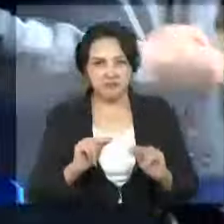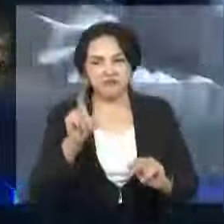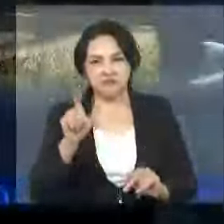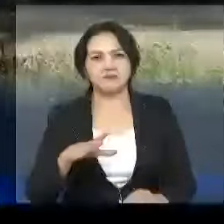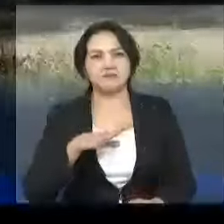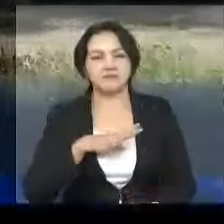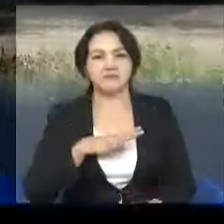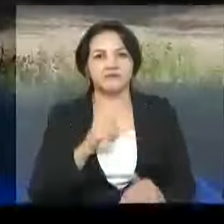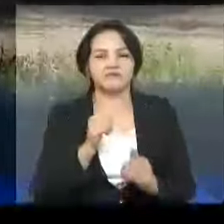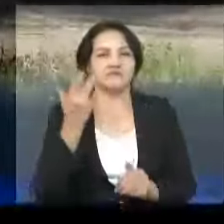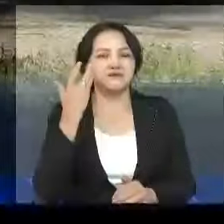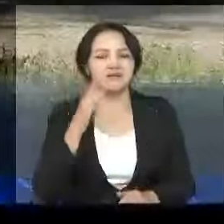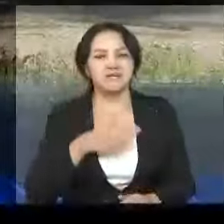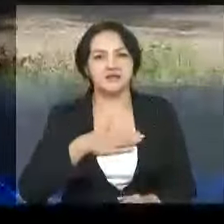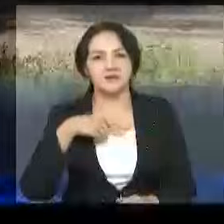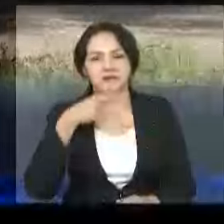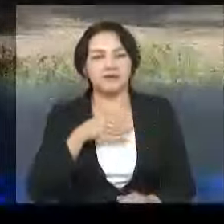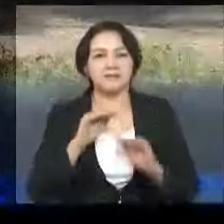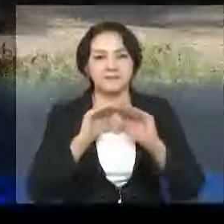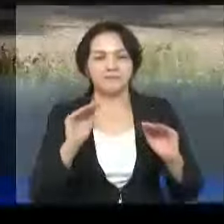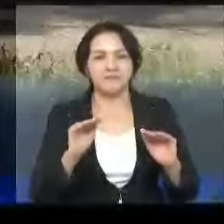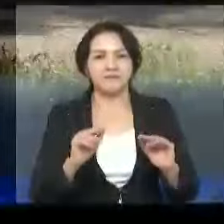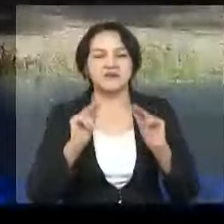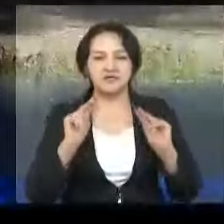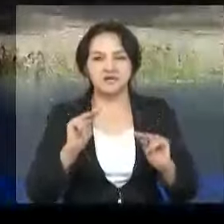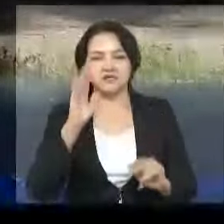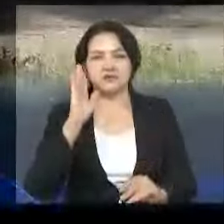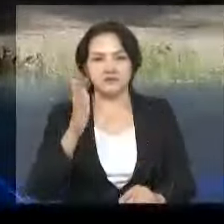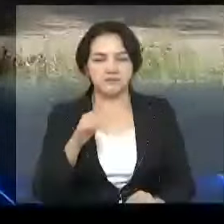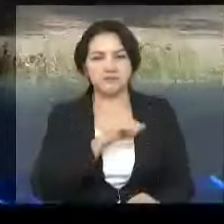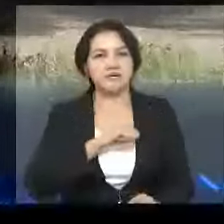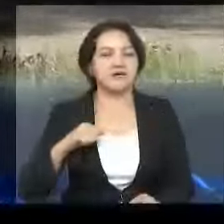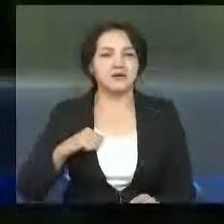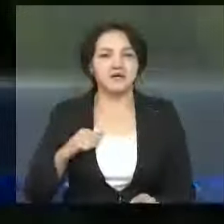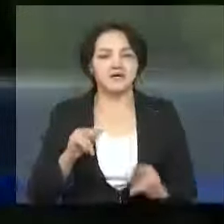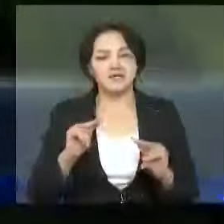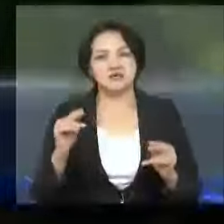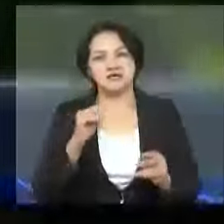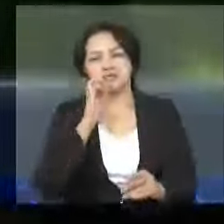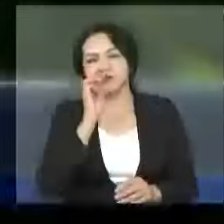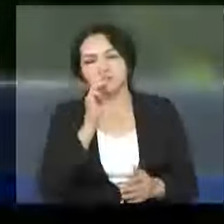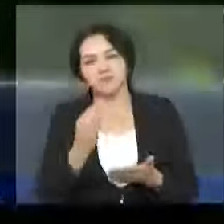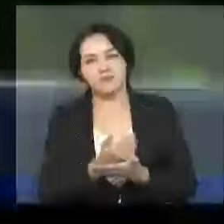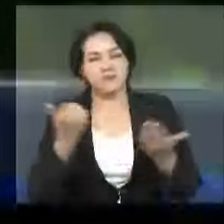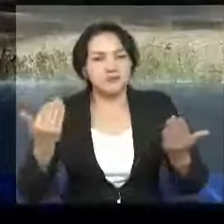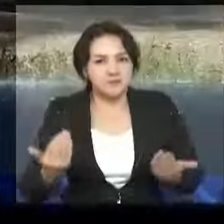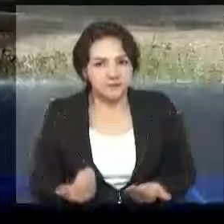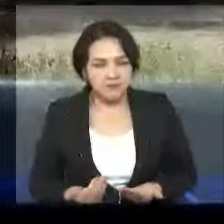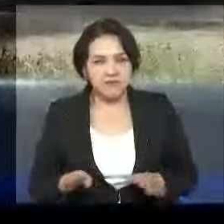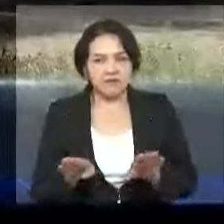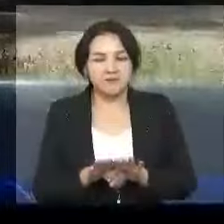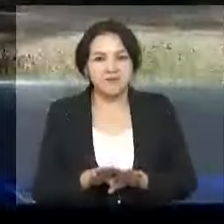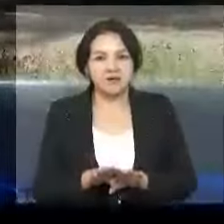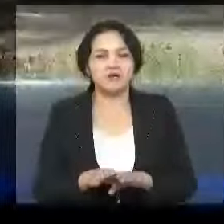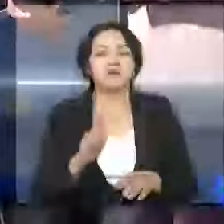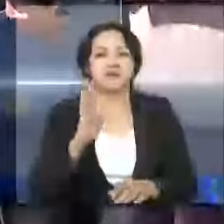болды. Әр уақытта бізге айтатын, балдарым, адал болыңдар, өздерің шын тапқан еңбектерімен өмір сүріңдер. Біз сондай